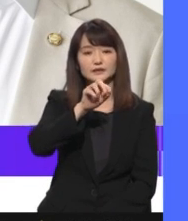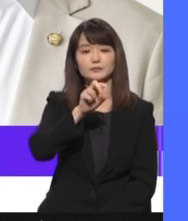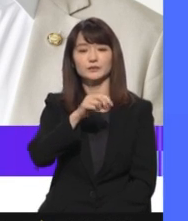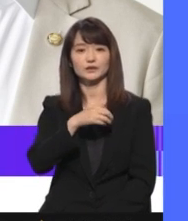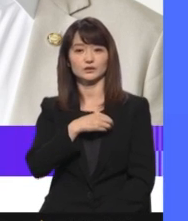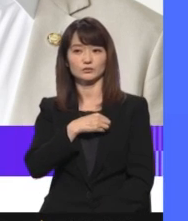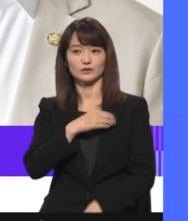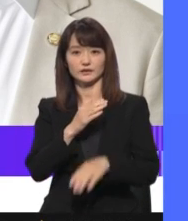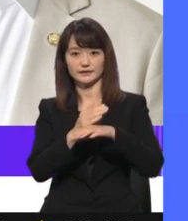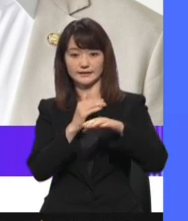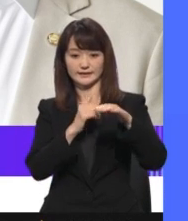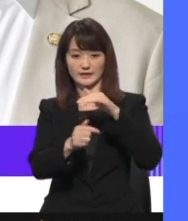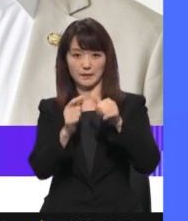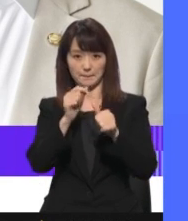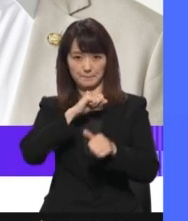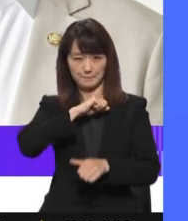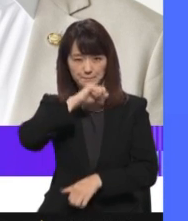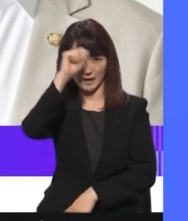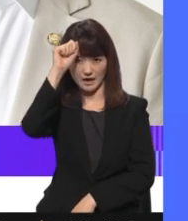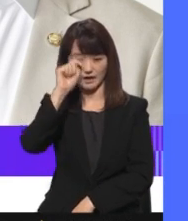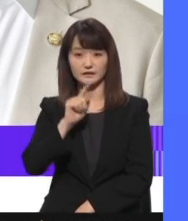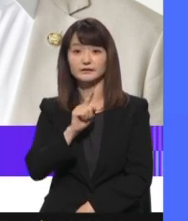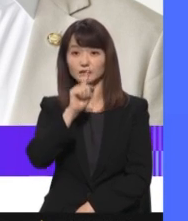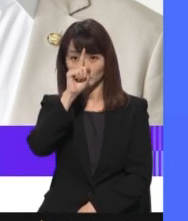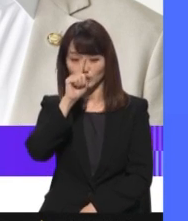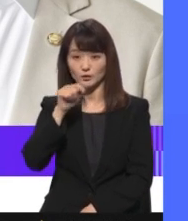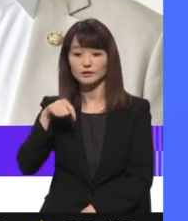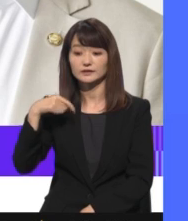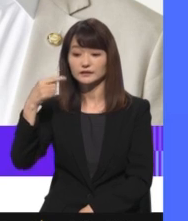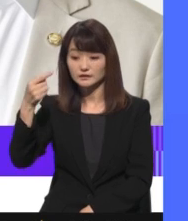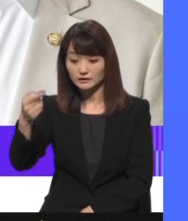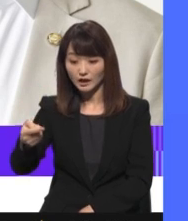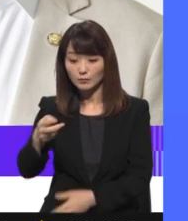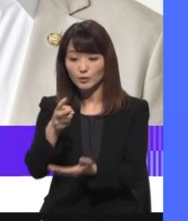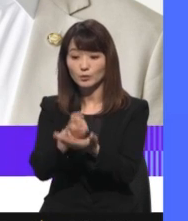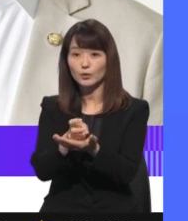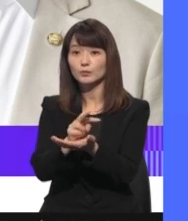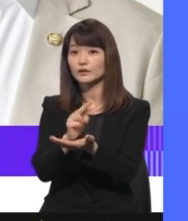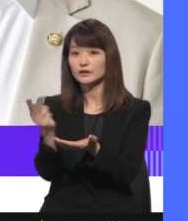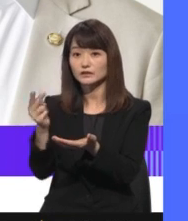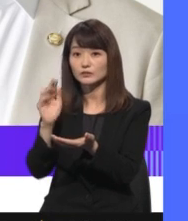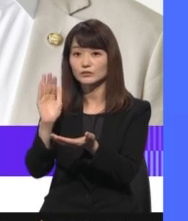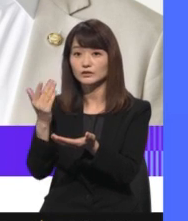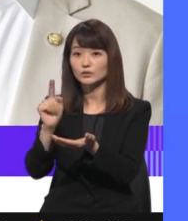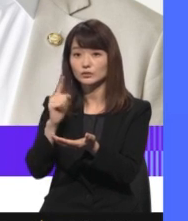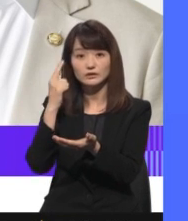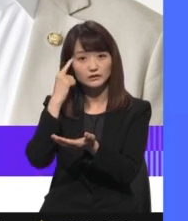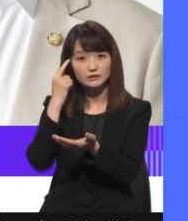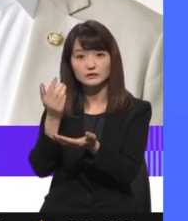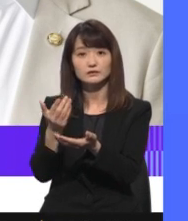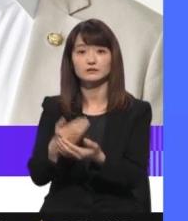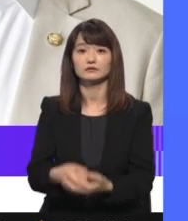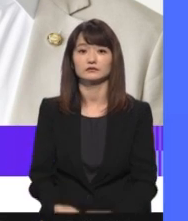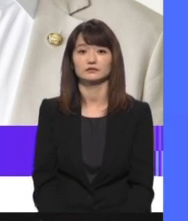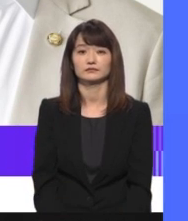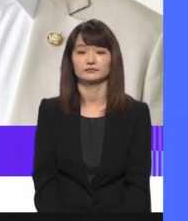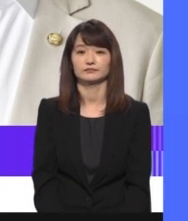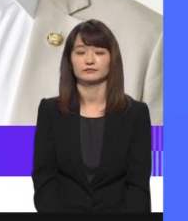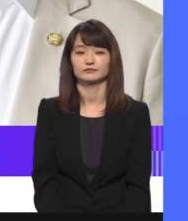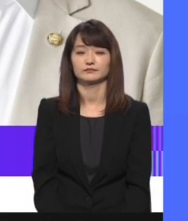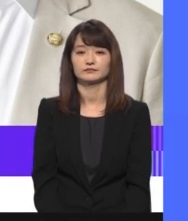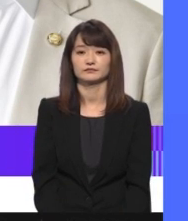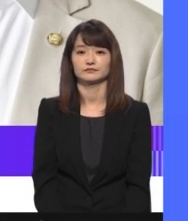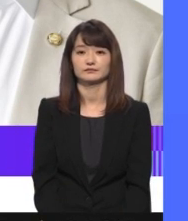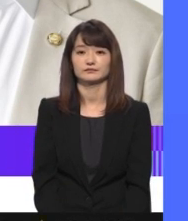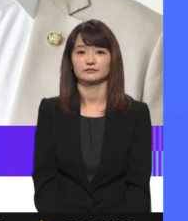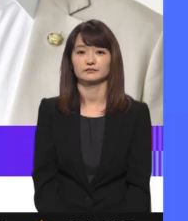좀 가능성이 상당히 높은 상황인데 그러면 그 뒤에 개장하면 하는 것 아니냐는 의견 인데요 얘 대선 어떻게 보시는지요 뭐 일단 이